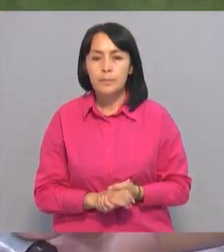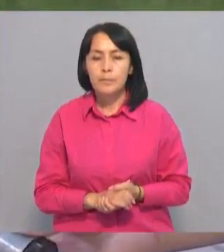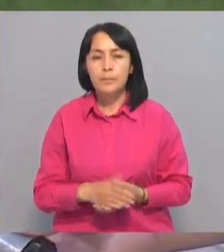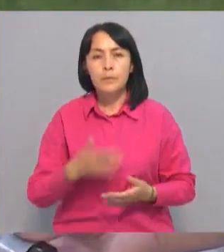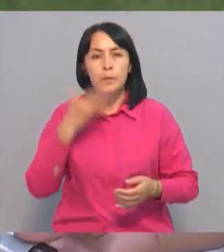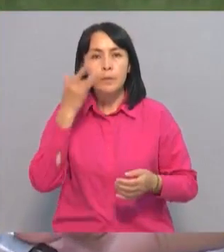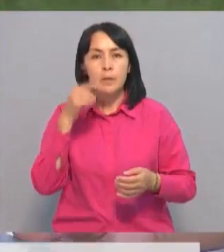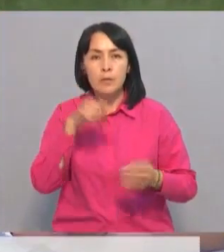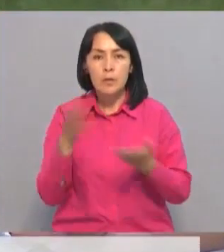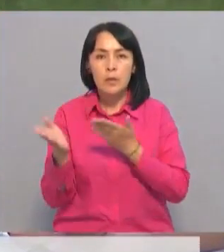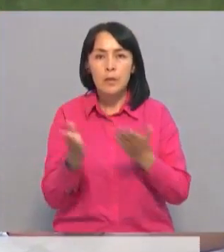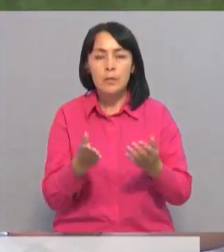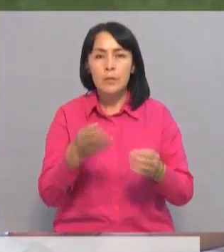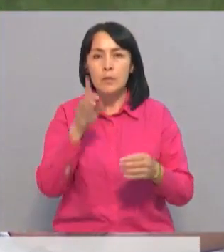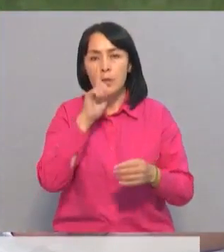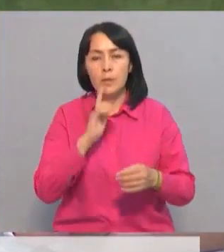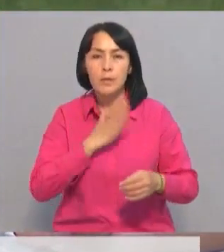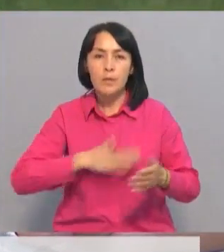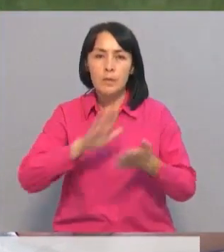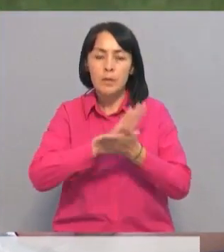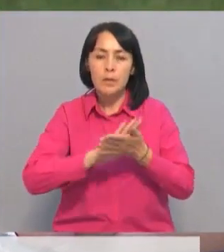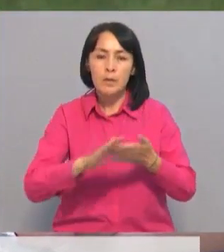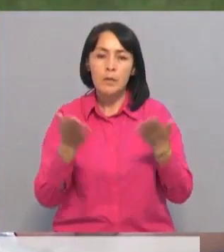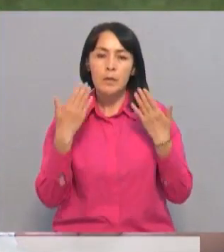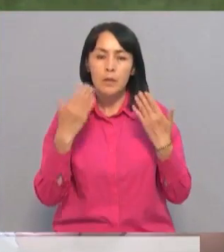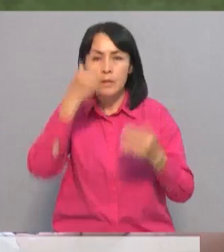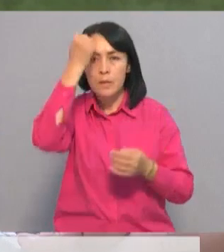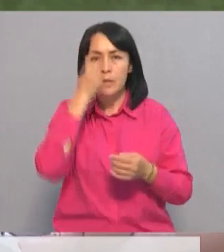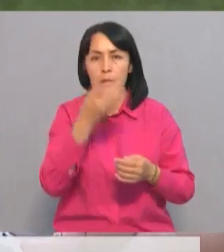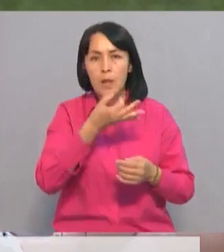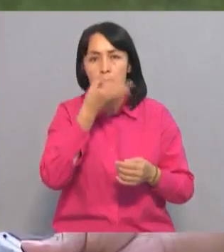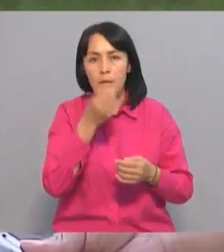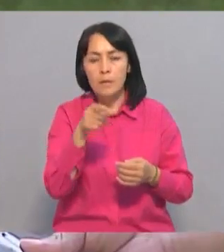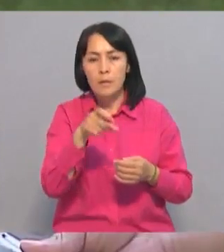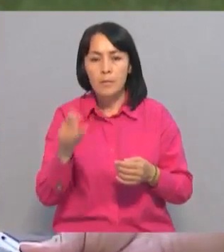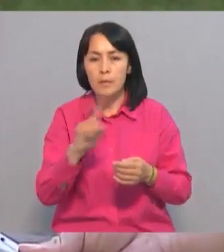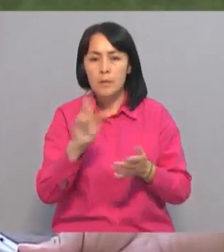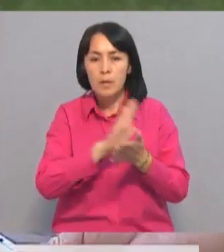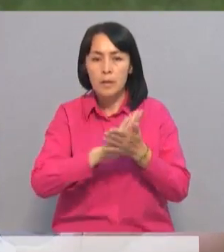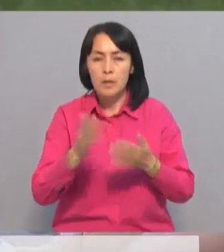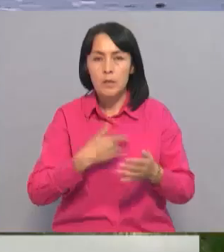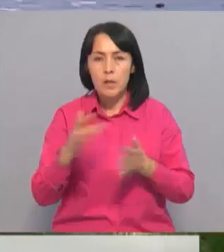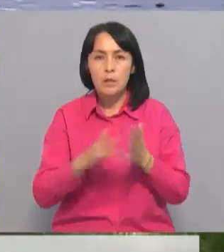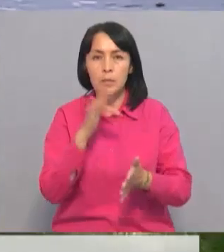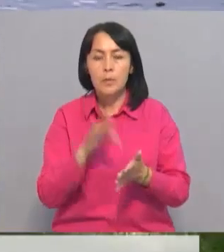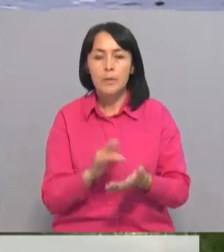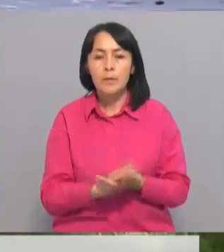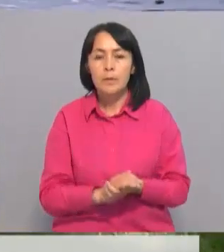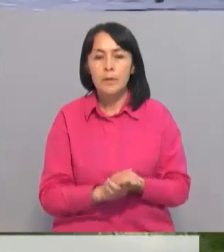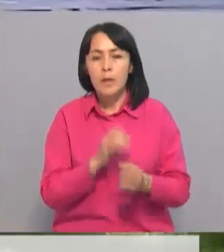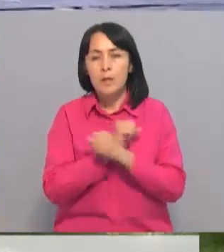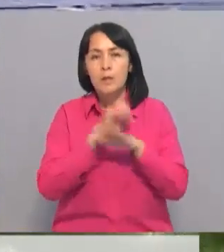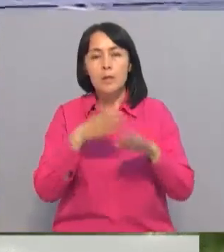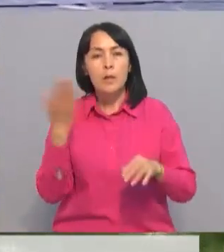Я часто гуляю в этом парке, здесь уютно, чисто и атмосферно. Спасибо ответственным работникам за чистоту в нашем городе. Центральный